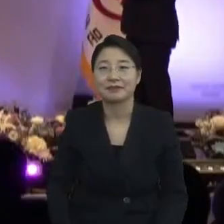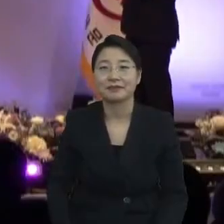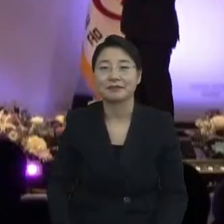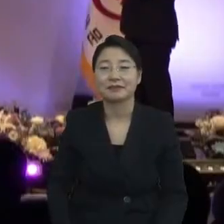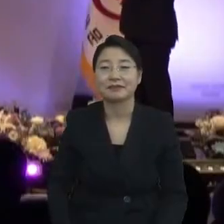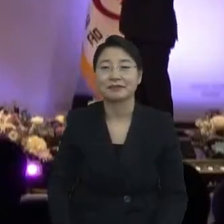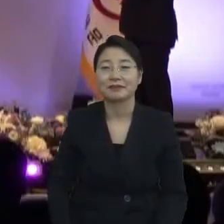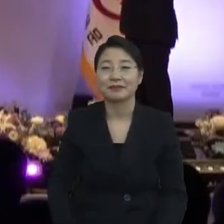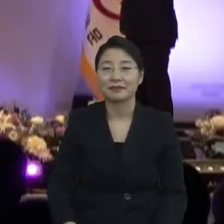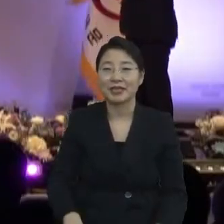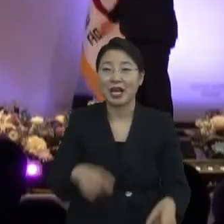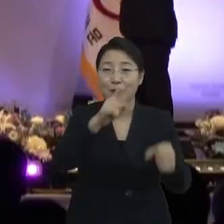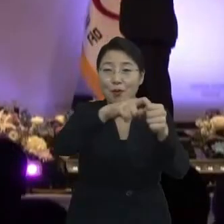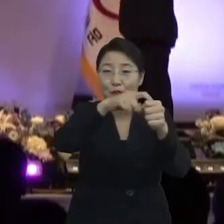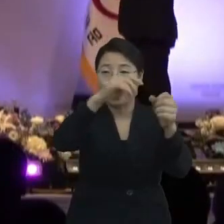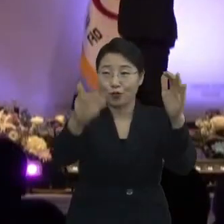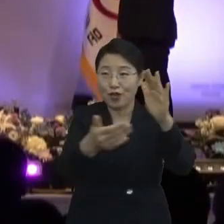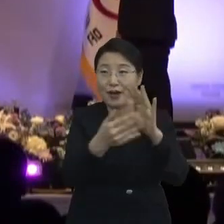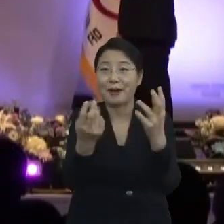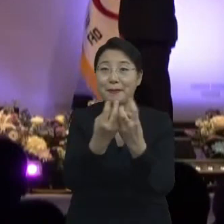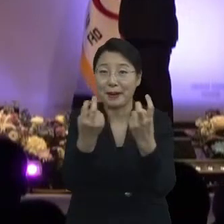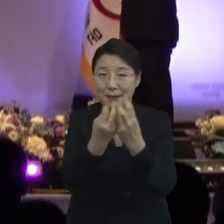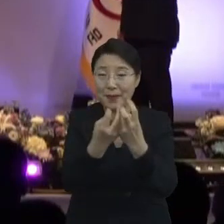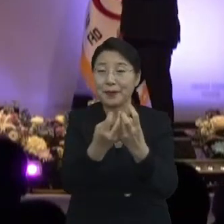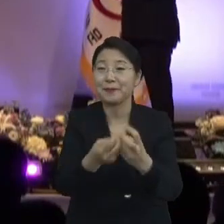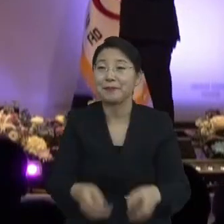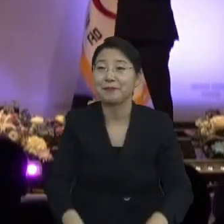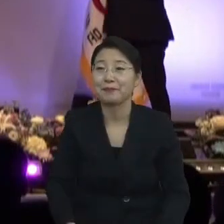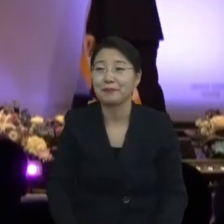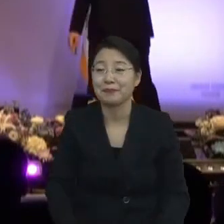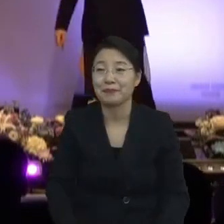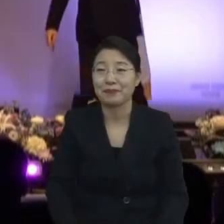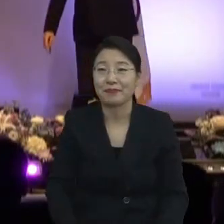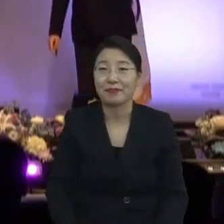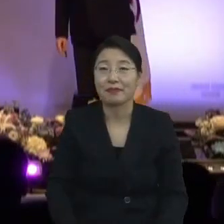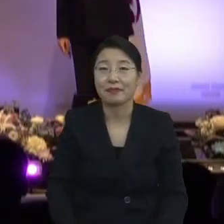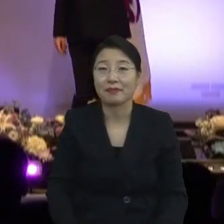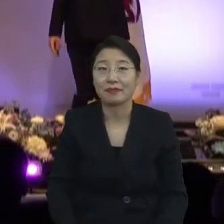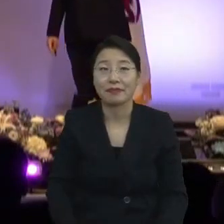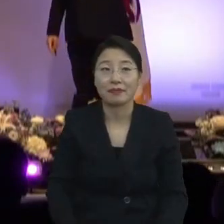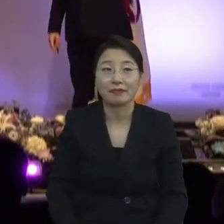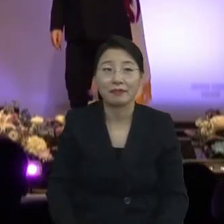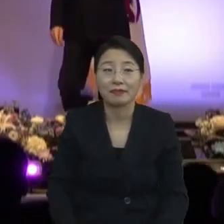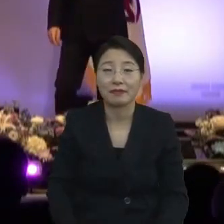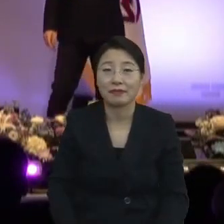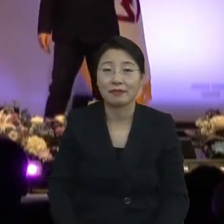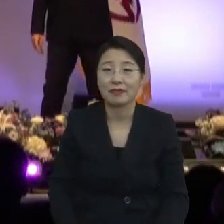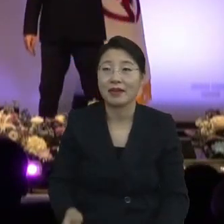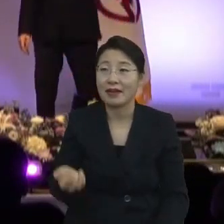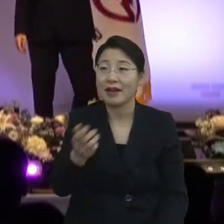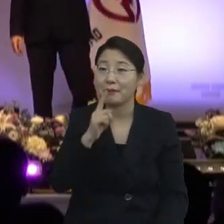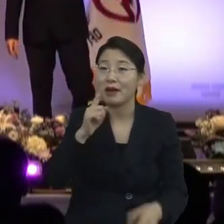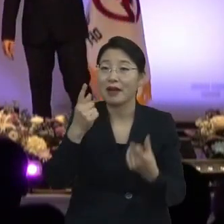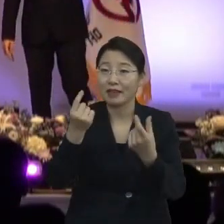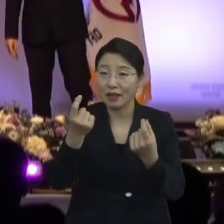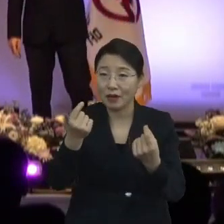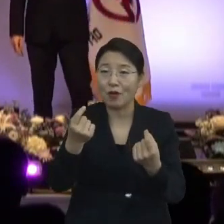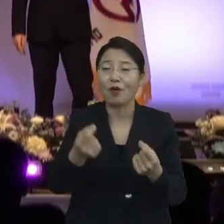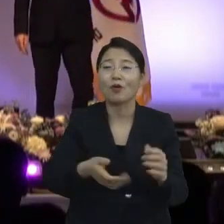만드는 방법인데요. 하나하나 보시면 쉽게 얘기하면 방금 전에 말씀드린 것처럼